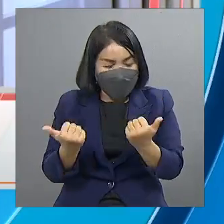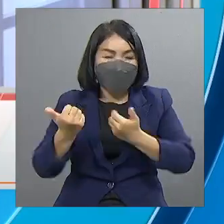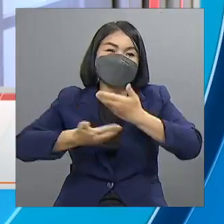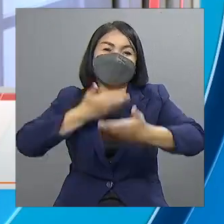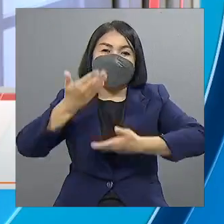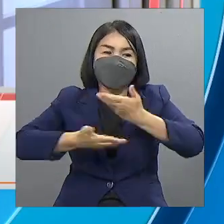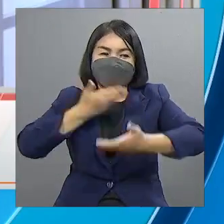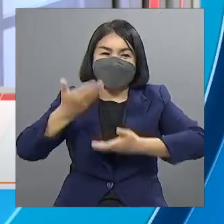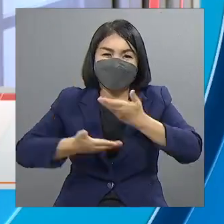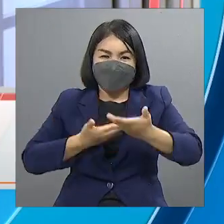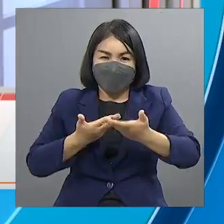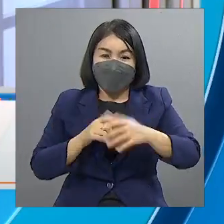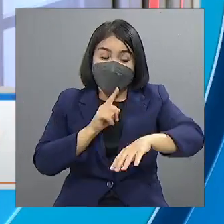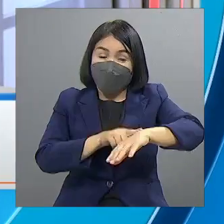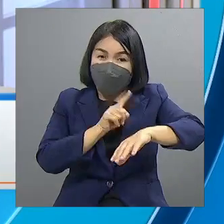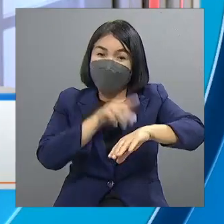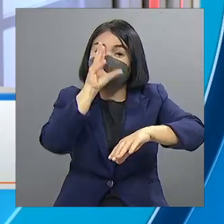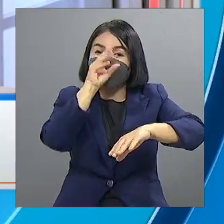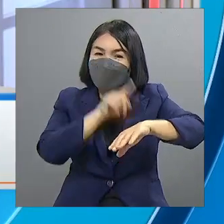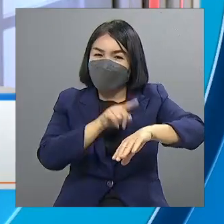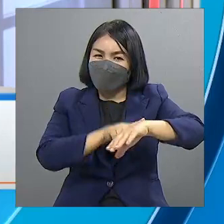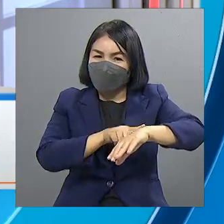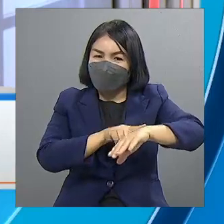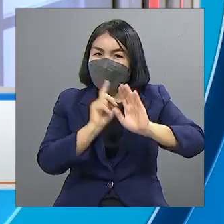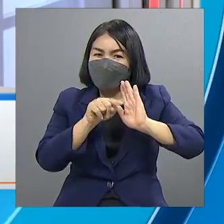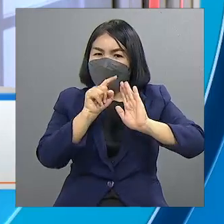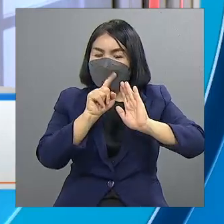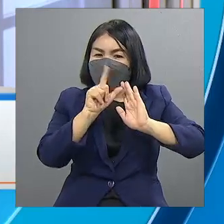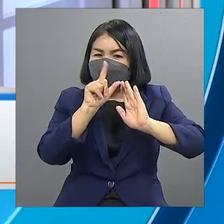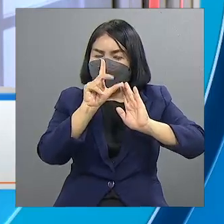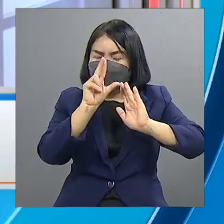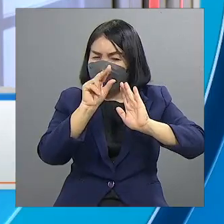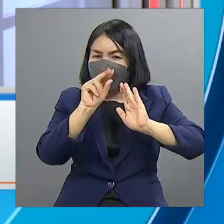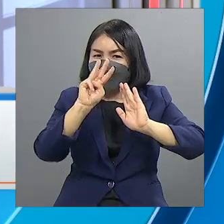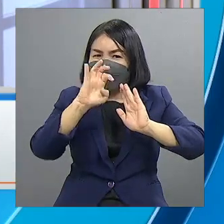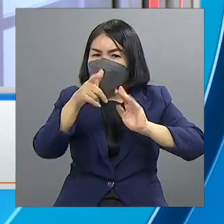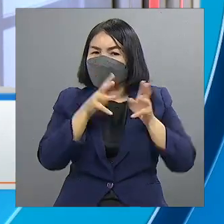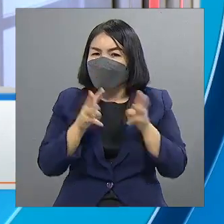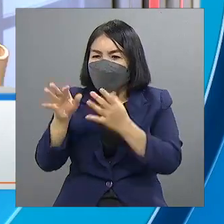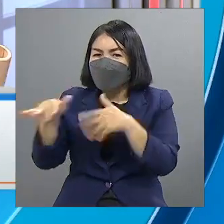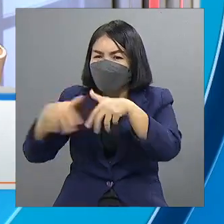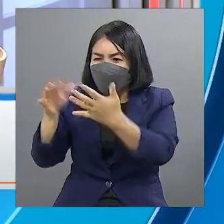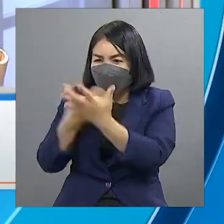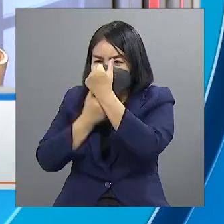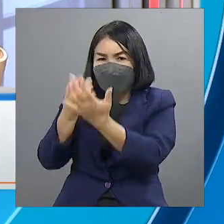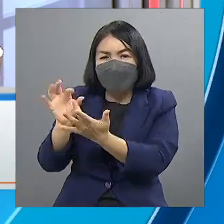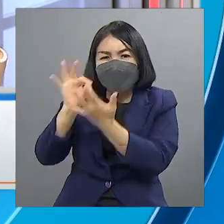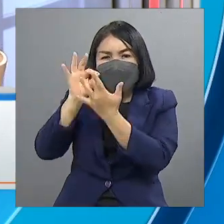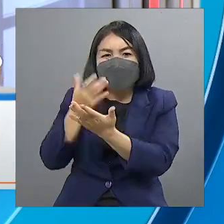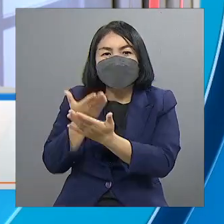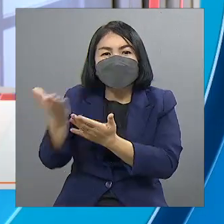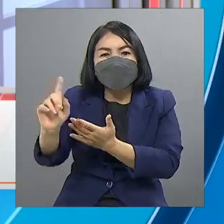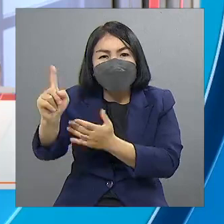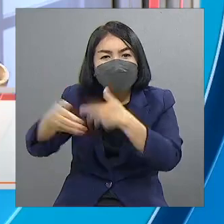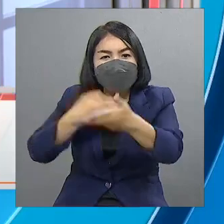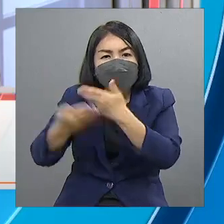ครับเรามีเวลาให้30วินาทีเป็นช่วงปล่อยของนะครับบอกช่องทางในการจัดซื้อราคาที่จัดจำหน่ายและสิทธิ์ที่คุณผู้ชมจะ